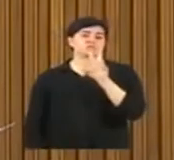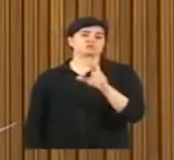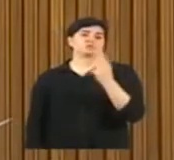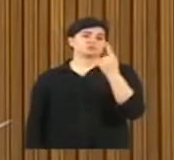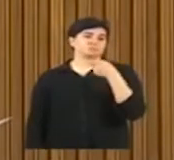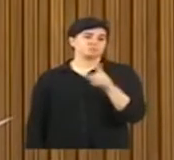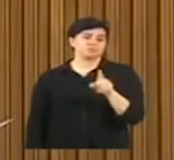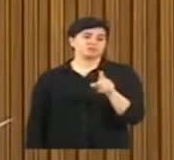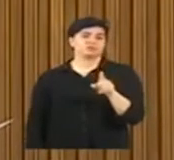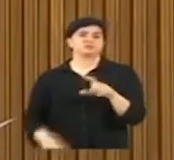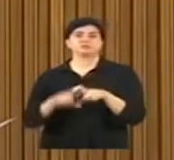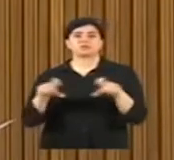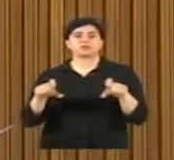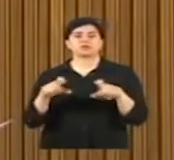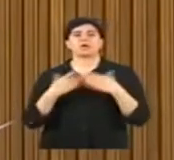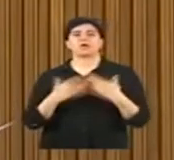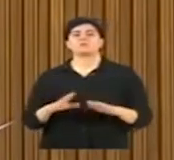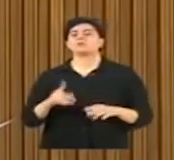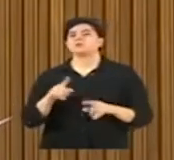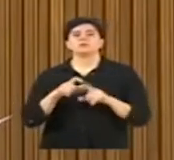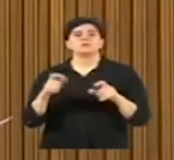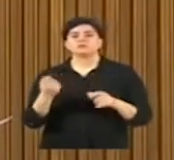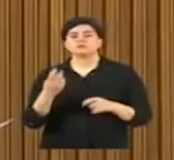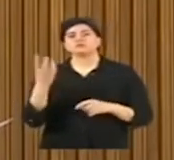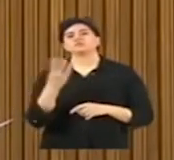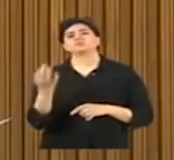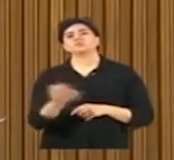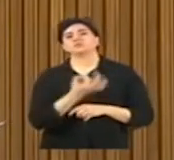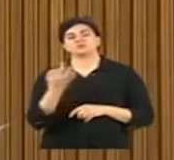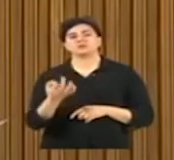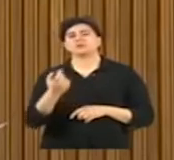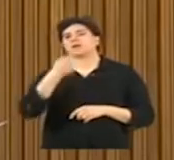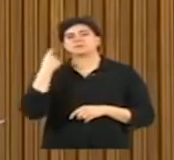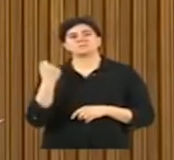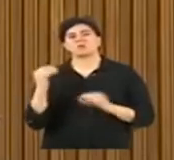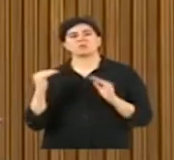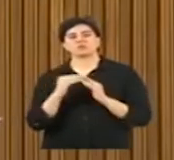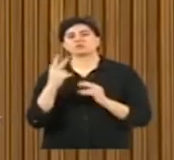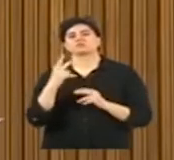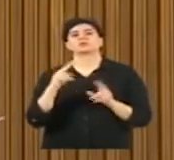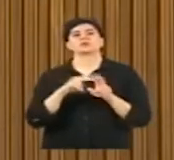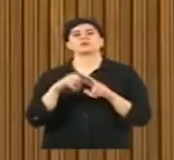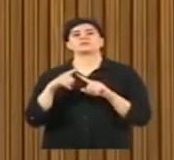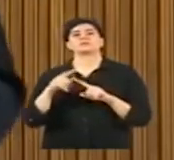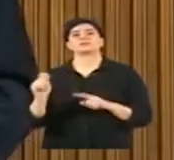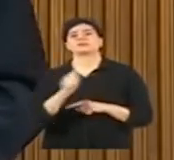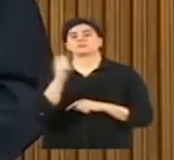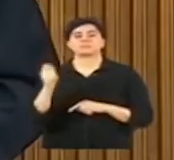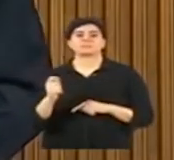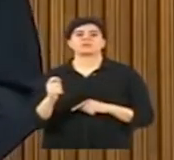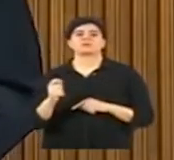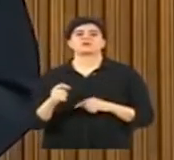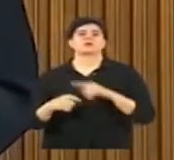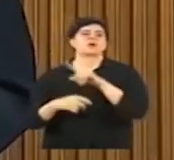bin senet protesto edildi. Tutarı ne kadar? 3 milyar lira. Eski parayla 3 katrilyon lira. Arka arkaya